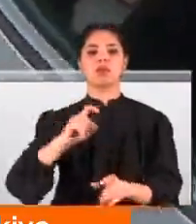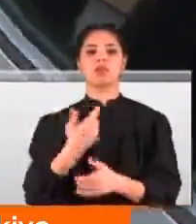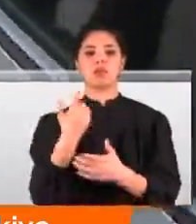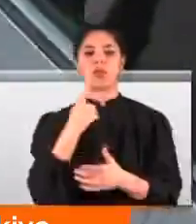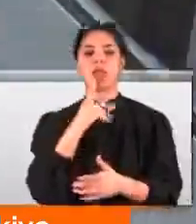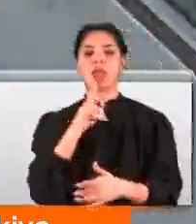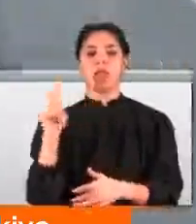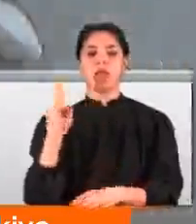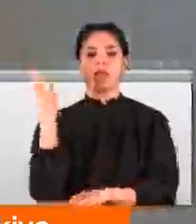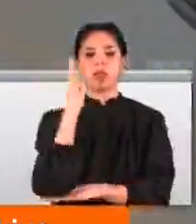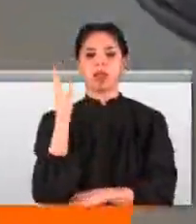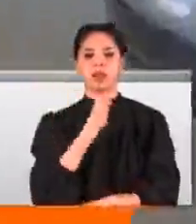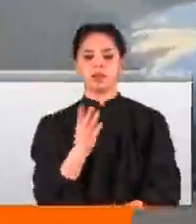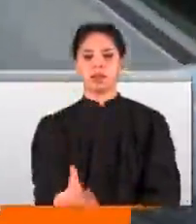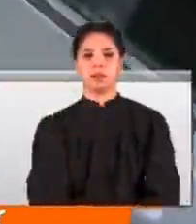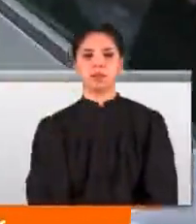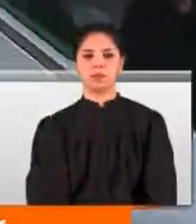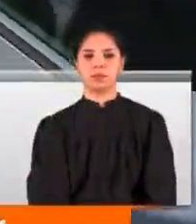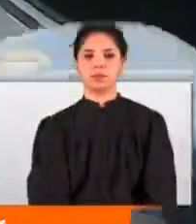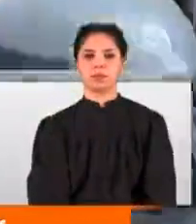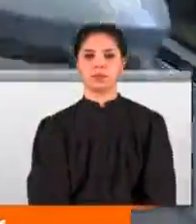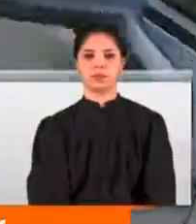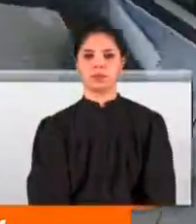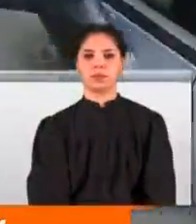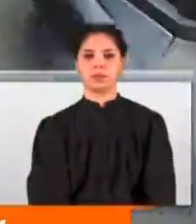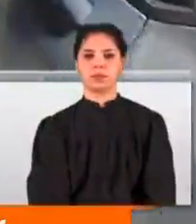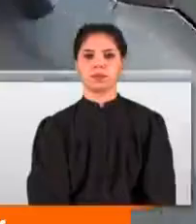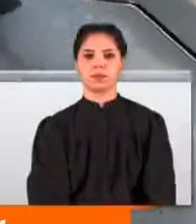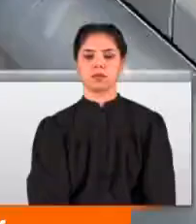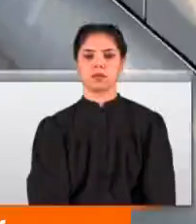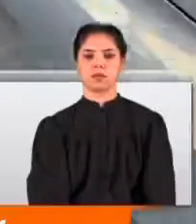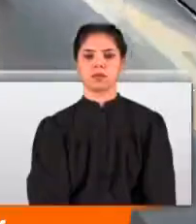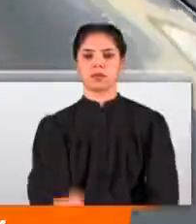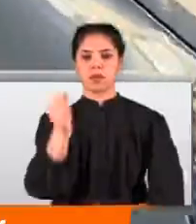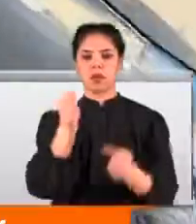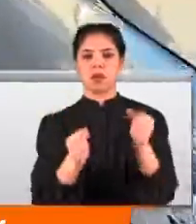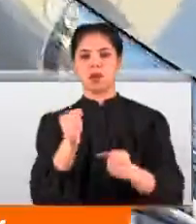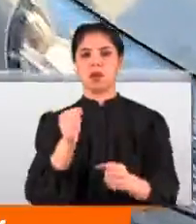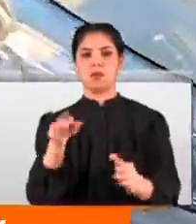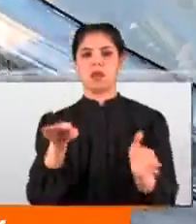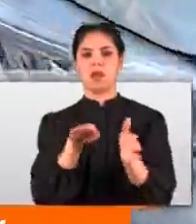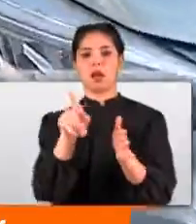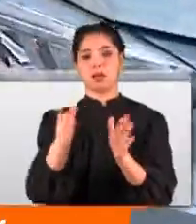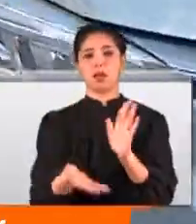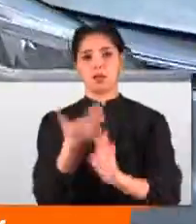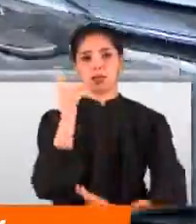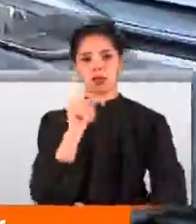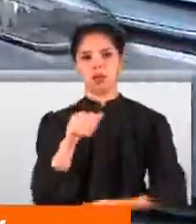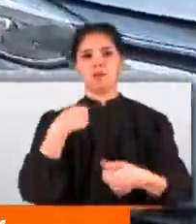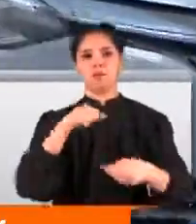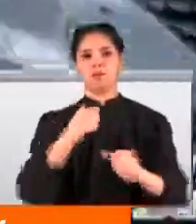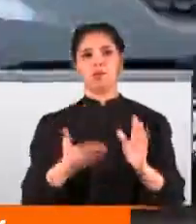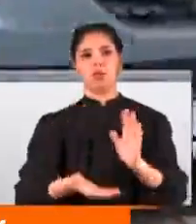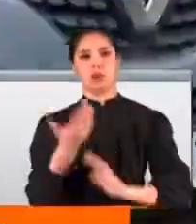direği var. Elektrik direği var. Hadi buna belki bir şey yapamayabilirler ama mesela arabaların kaldırılması,